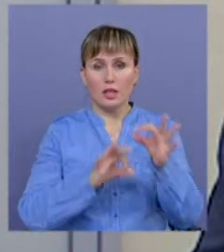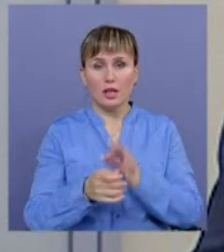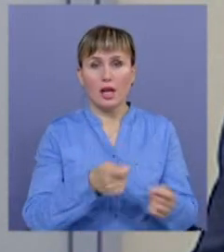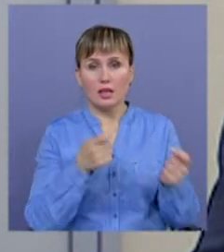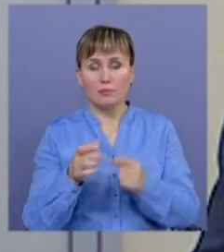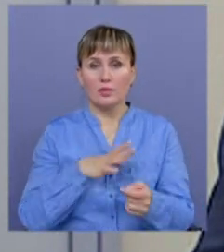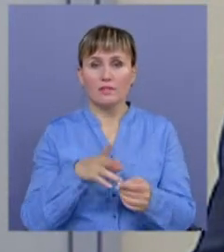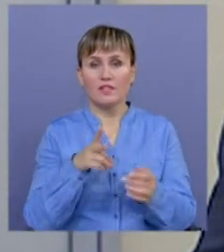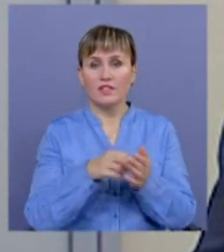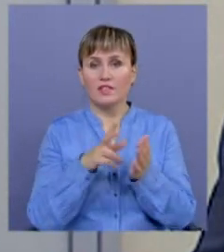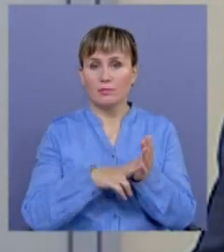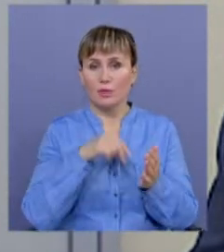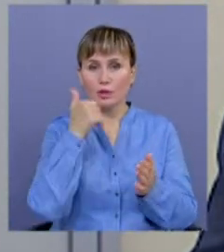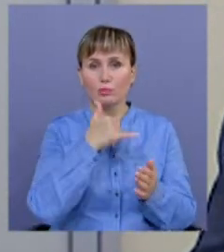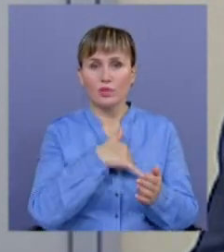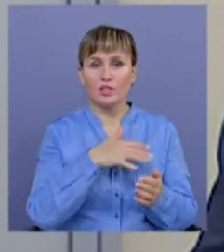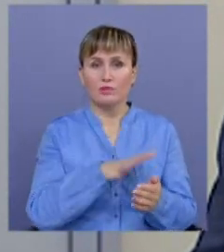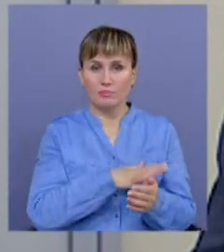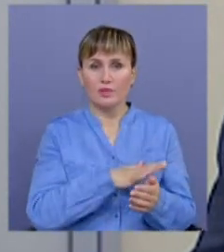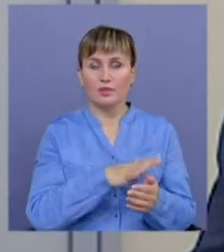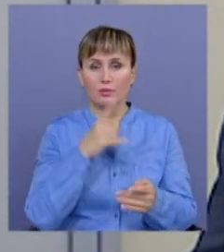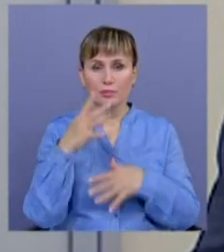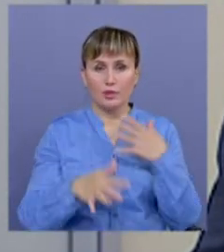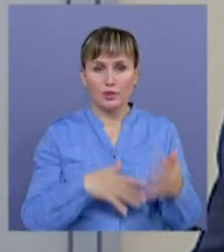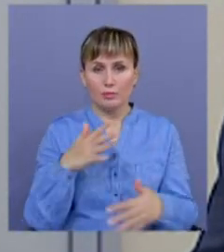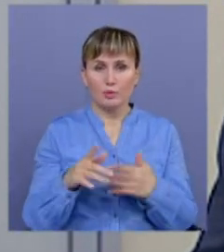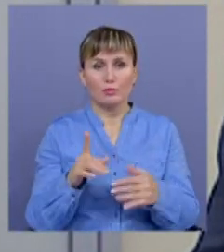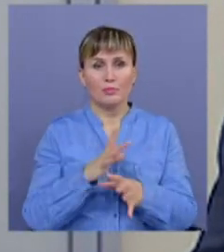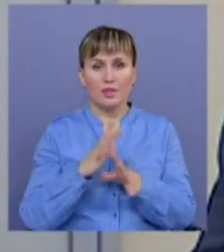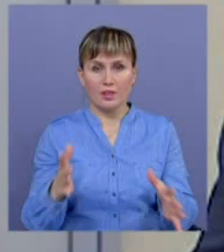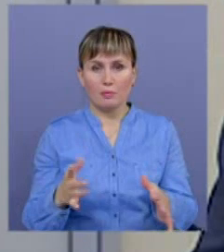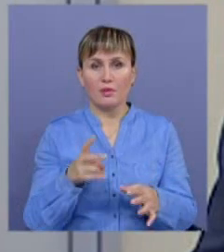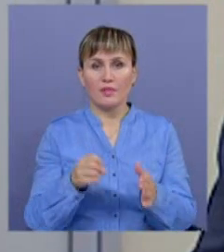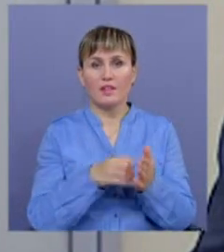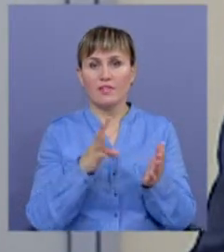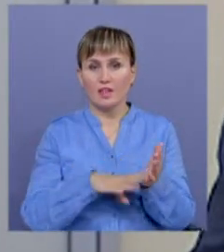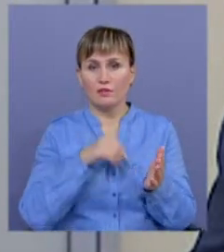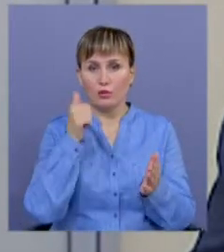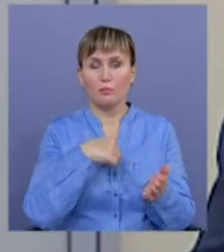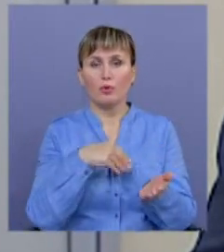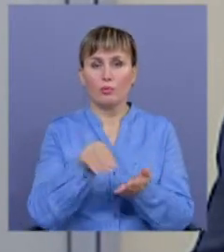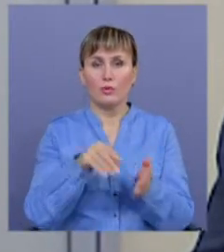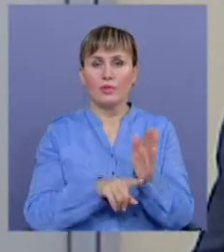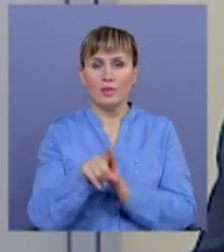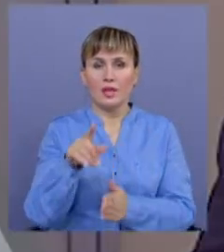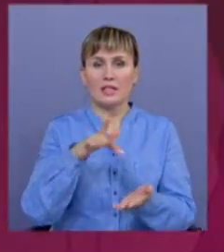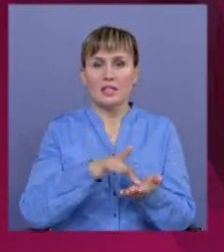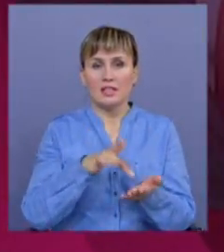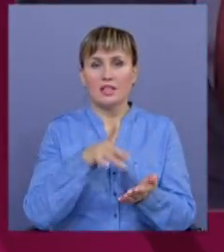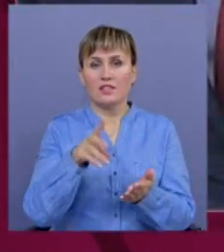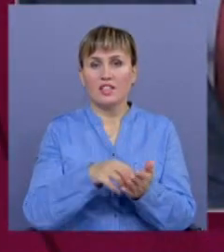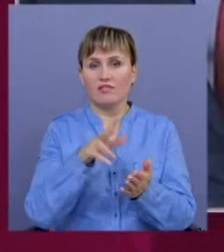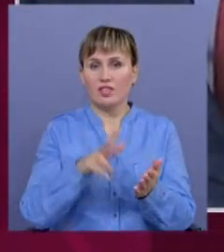что в 2018 году у нас были перебои. Соответственно, чтобы этих перебоев не было, на 2019 год мы закуп начали в середине 2018